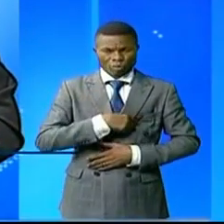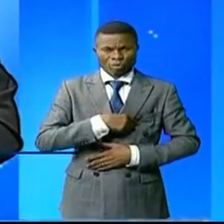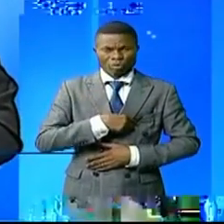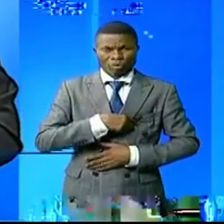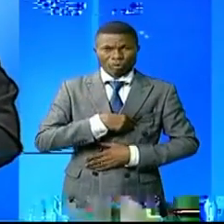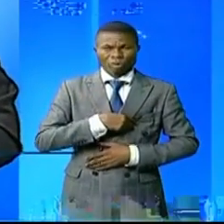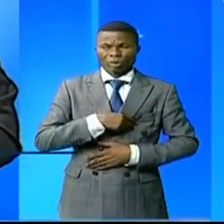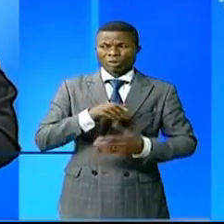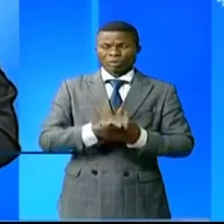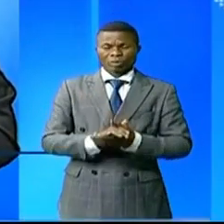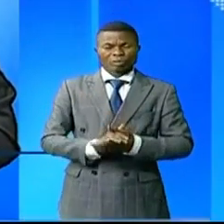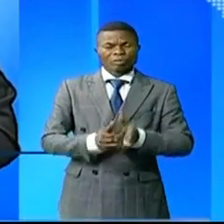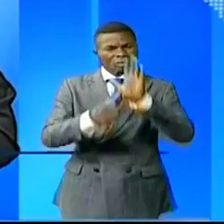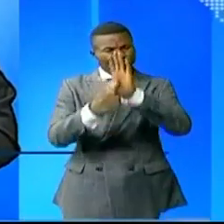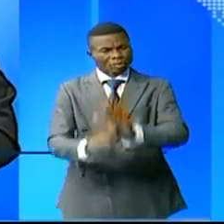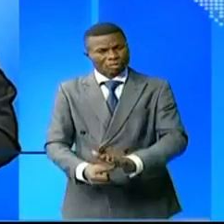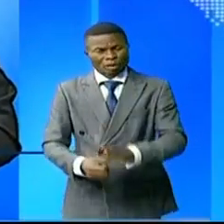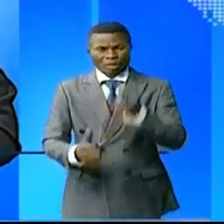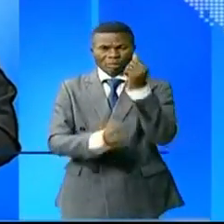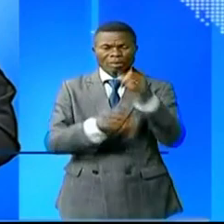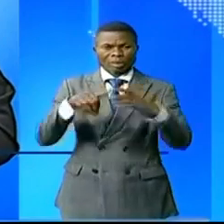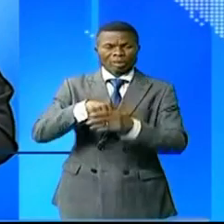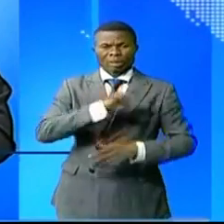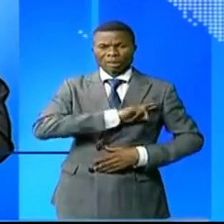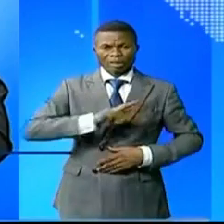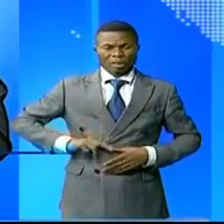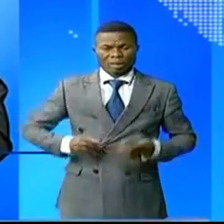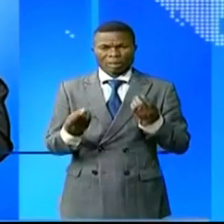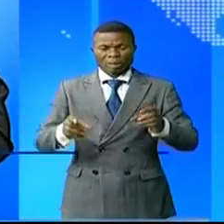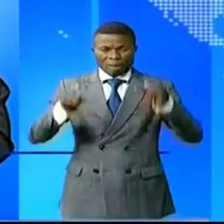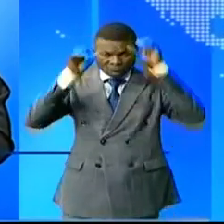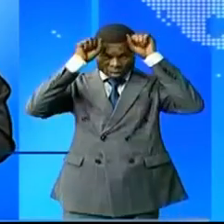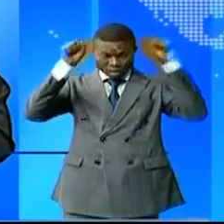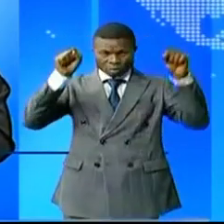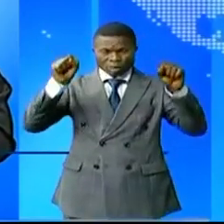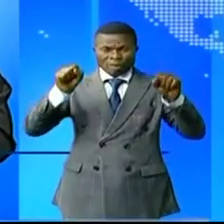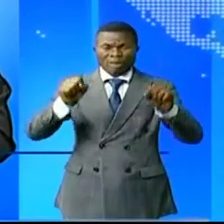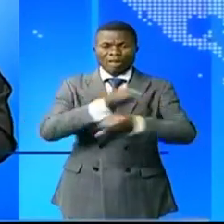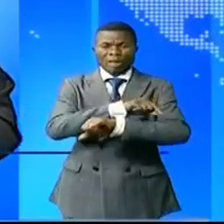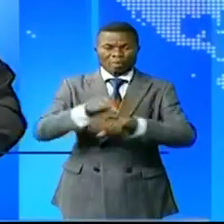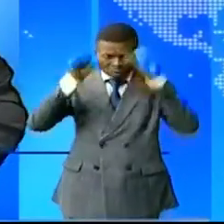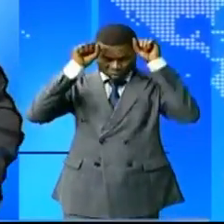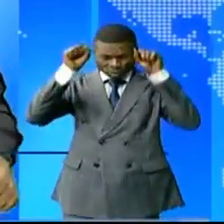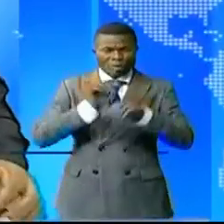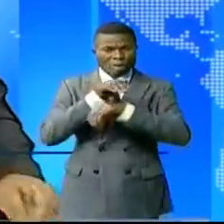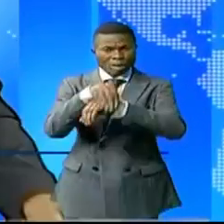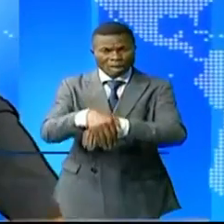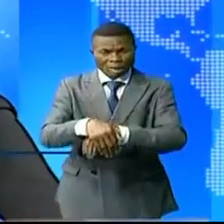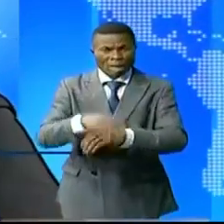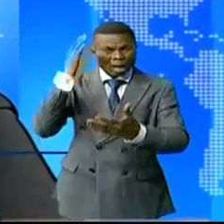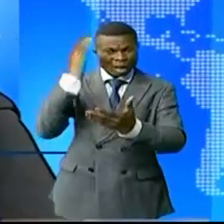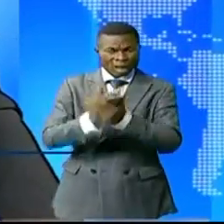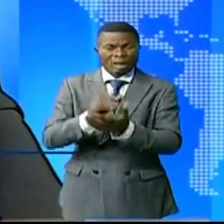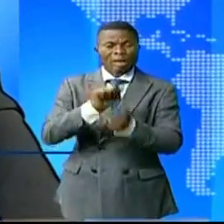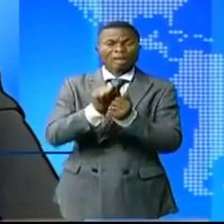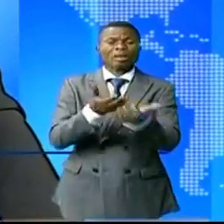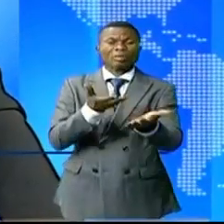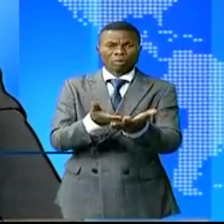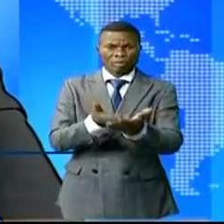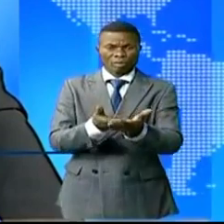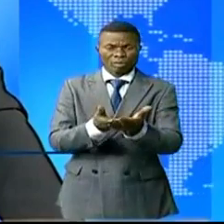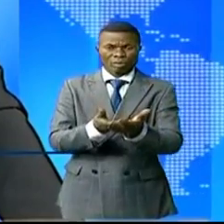La traite de personnes en République démocratique du Congo, la présidence de la République s'engage dans la lutte contre ce phénomène. Une session